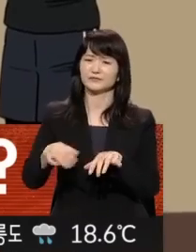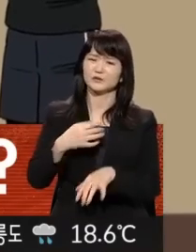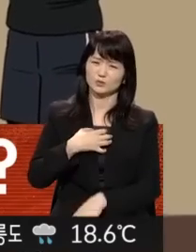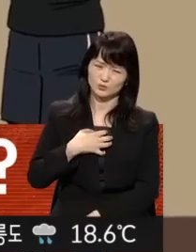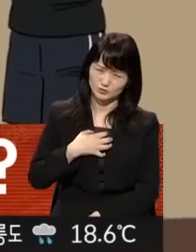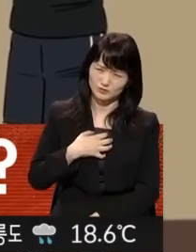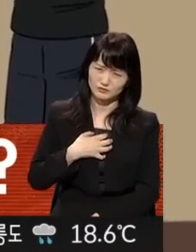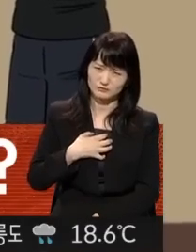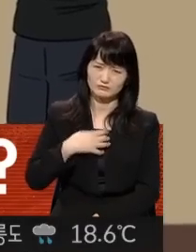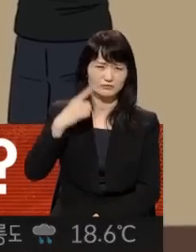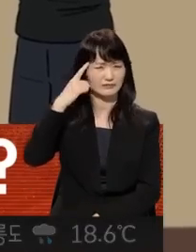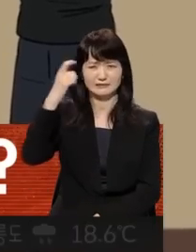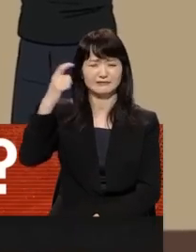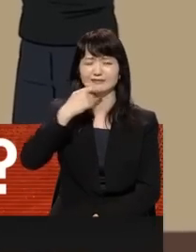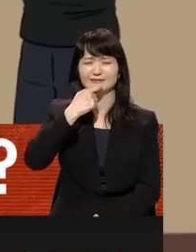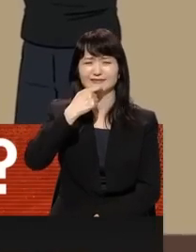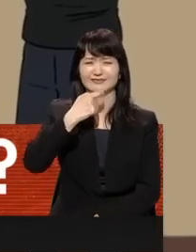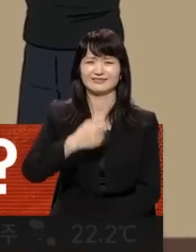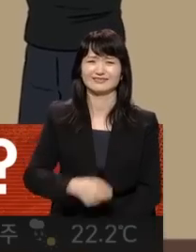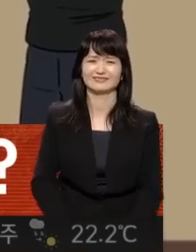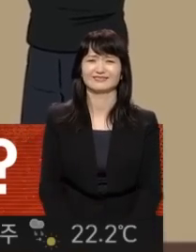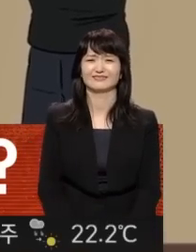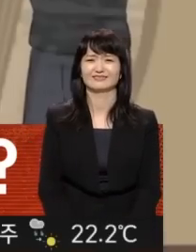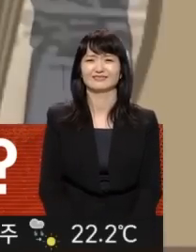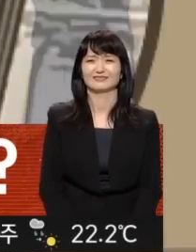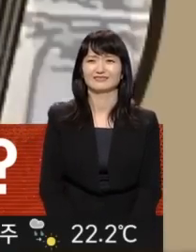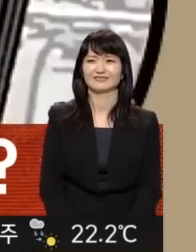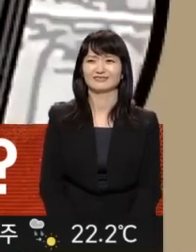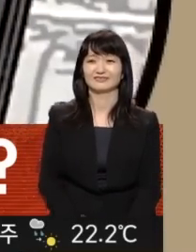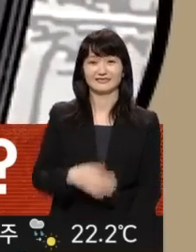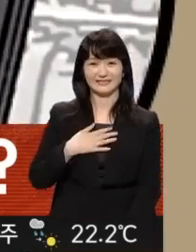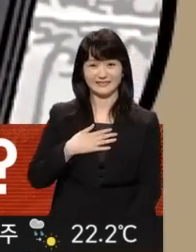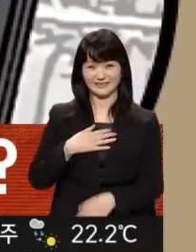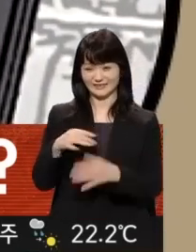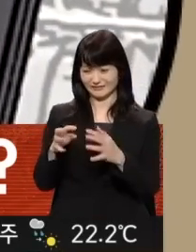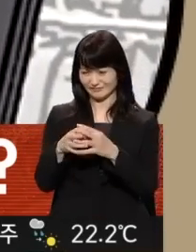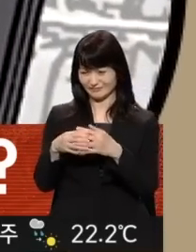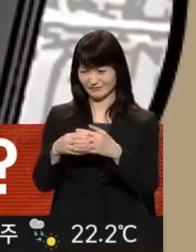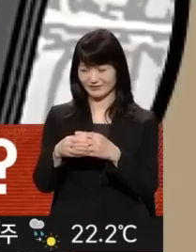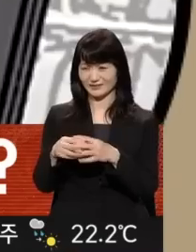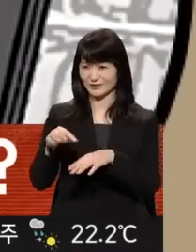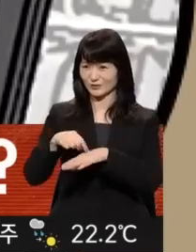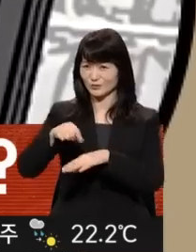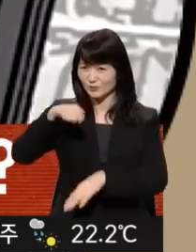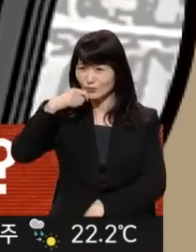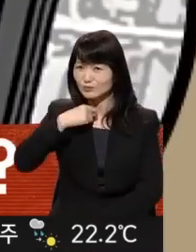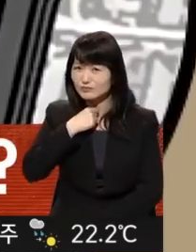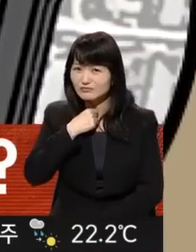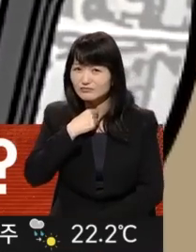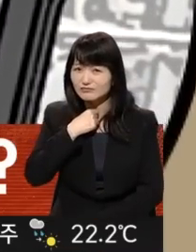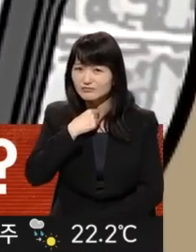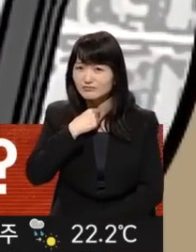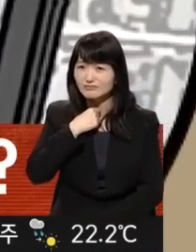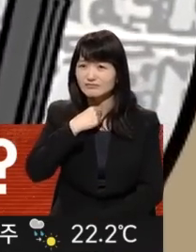저는 상상도 하기 싫습니다 난 삼겹살 먹고 싶은데 삼겹살 먹어야죠